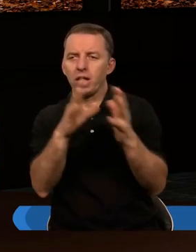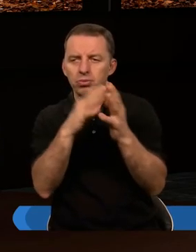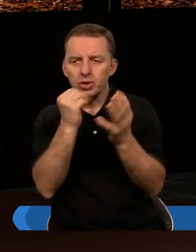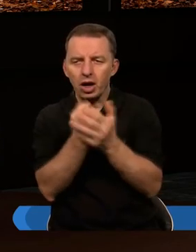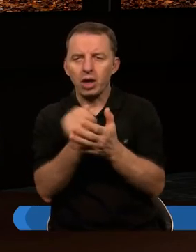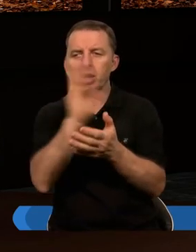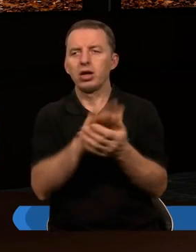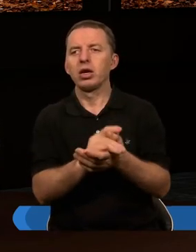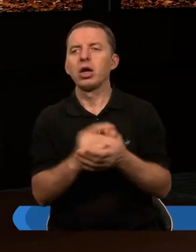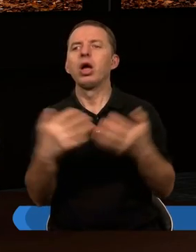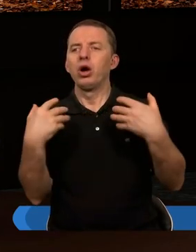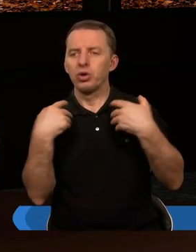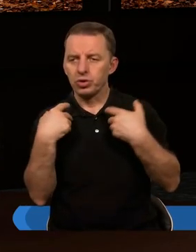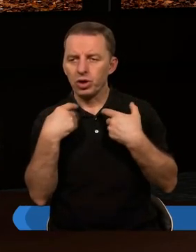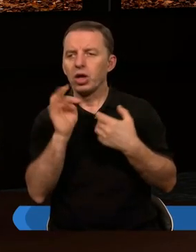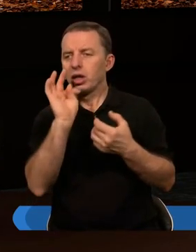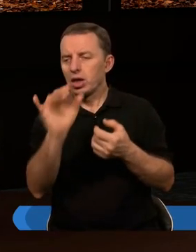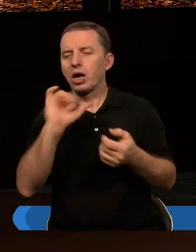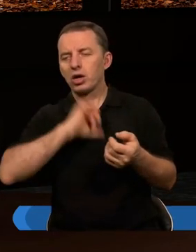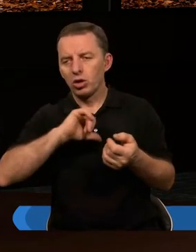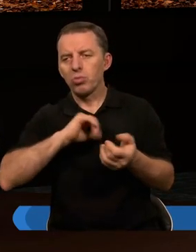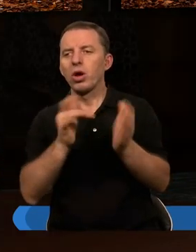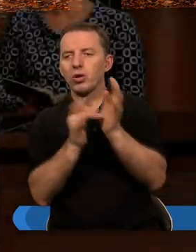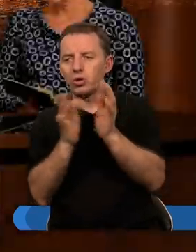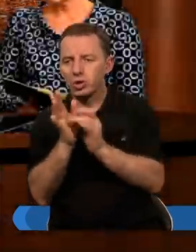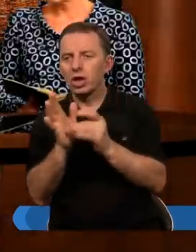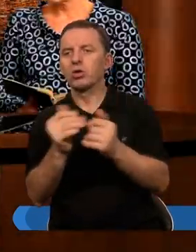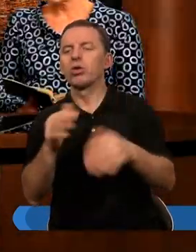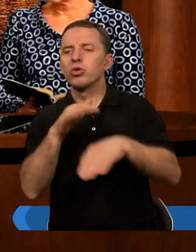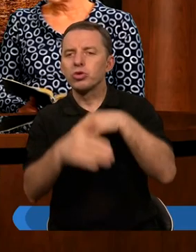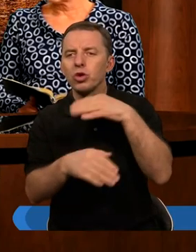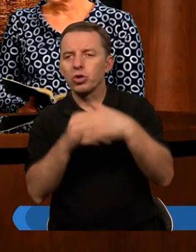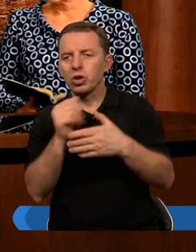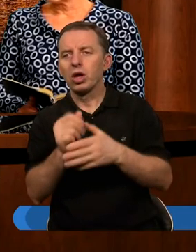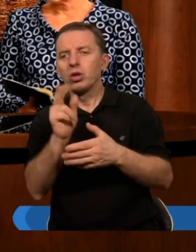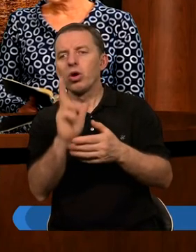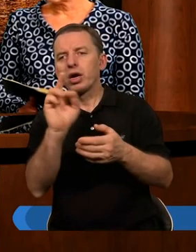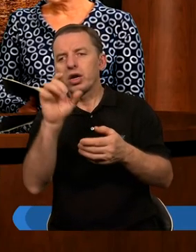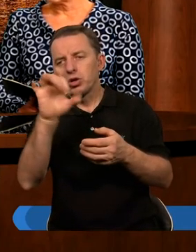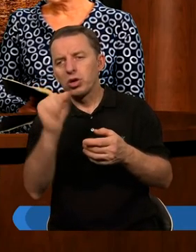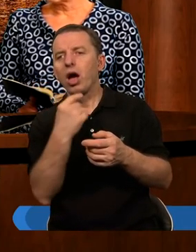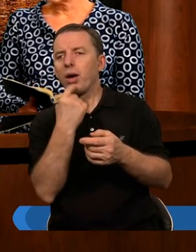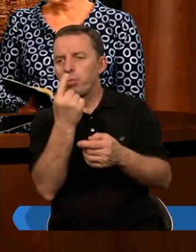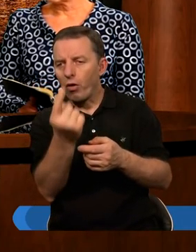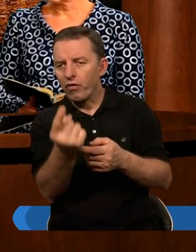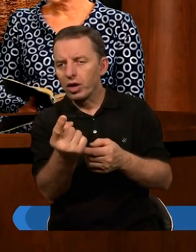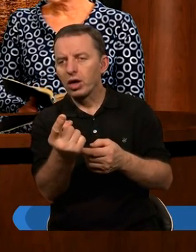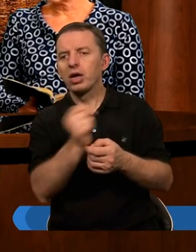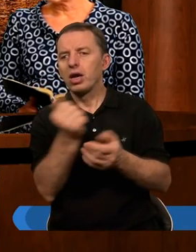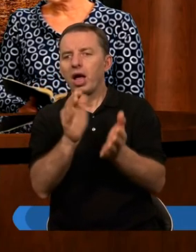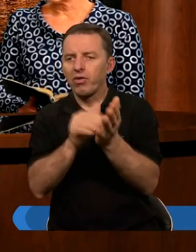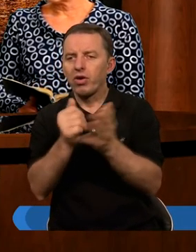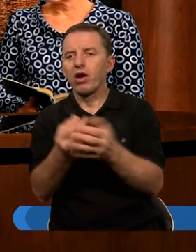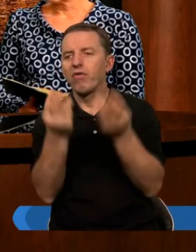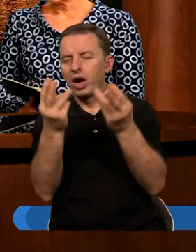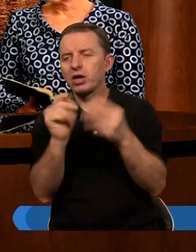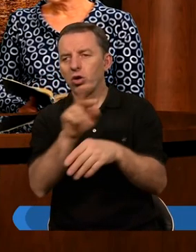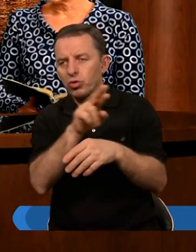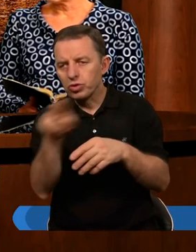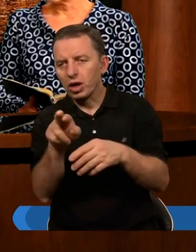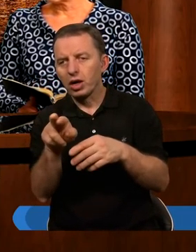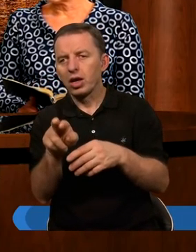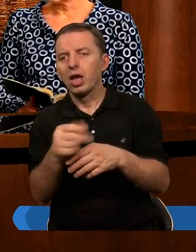Bożych. Żyć tak, jak sobie Jezus po prostu życzył. Tutaj Krysia powiedziałaś niezwykle istotną